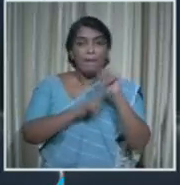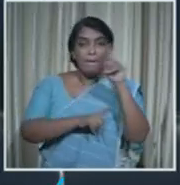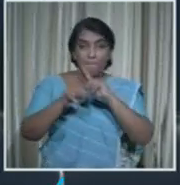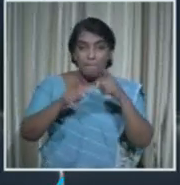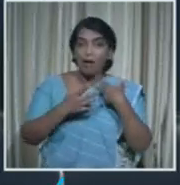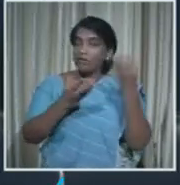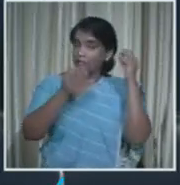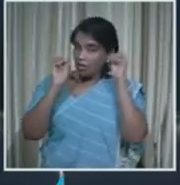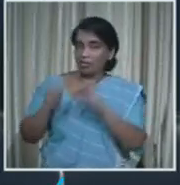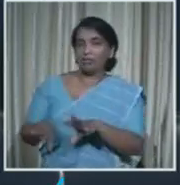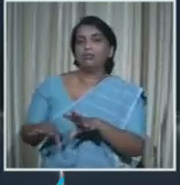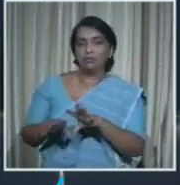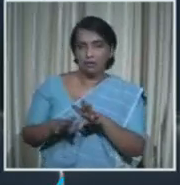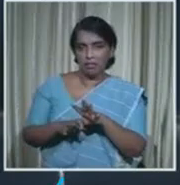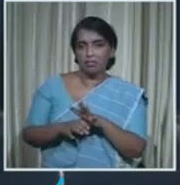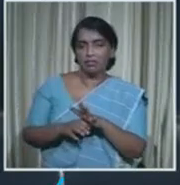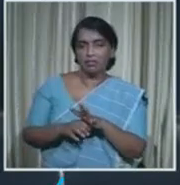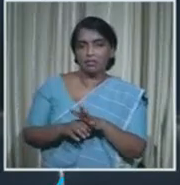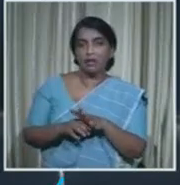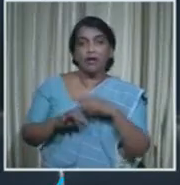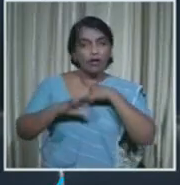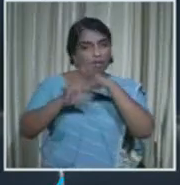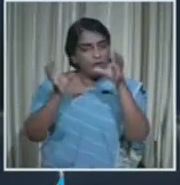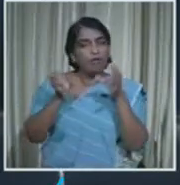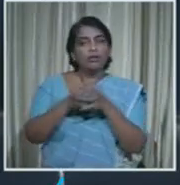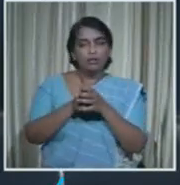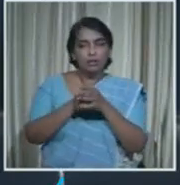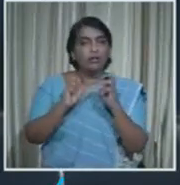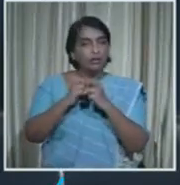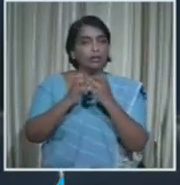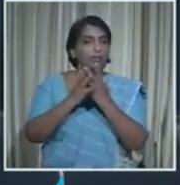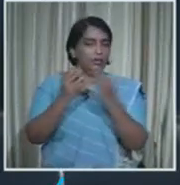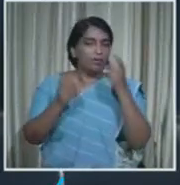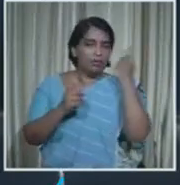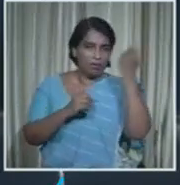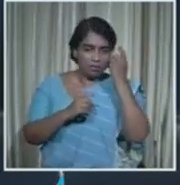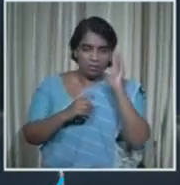ගන්න අපි ඔක්කොම එකතු වෙලා විසඳුමක් හොයන්න ඕනේ